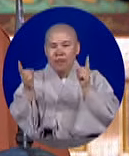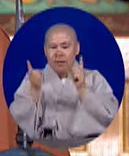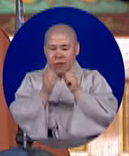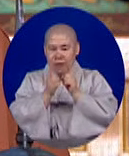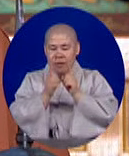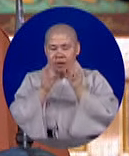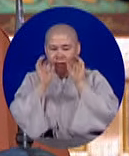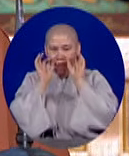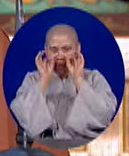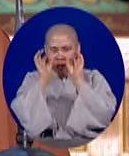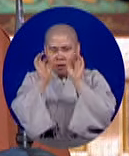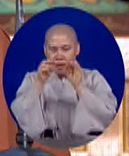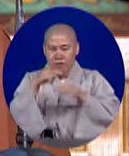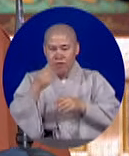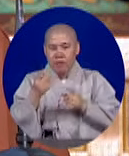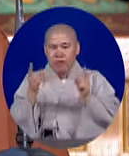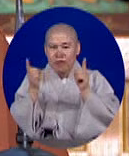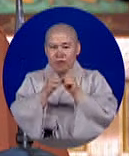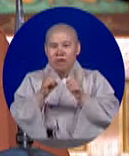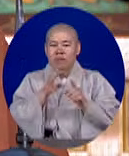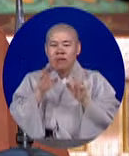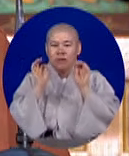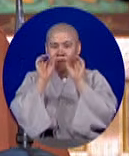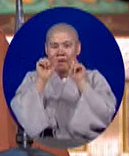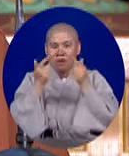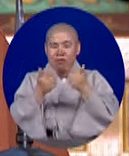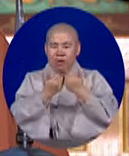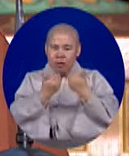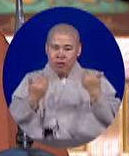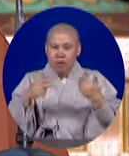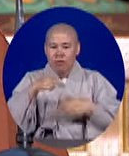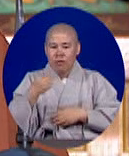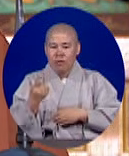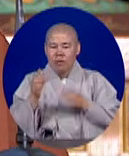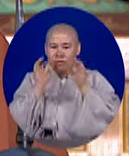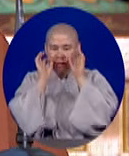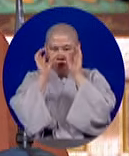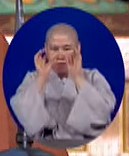만나는 걸 보되 만나는 것만 보지 않고 헤어지는 것까지 본다.